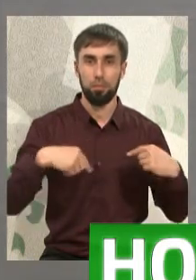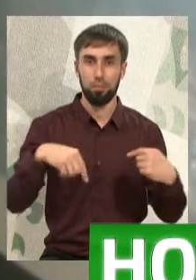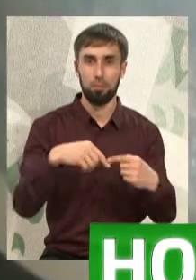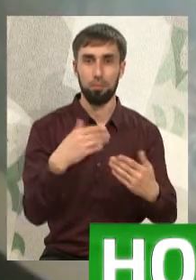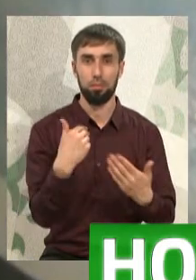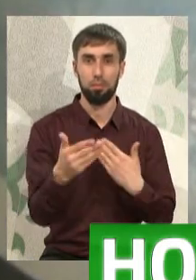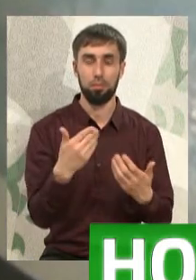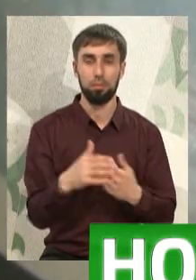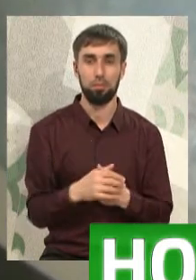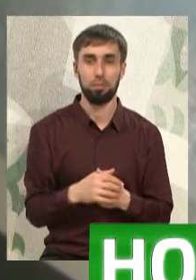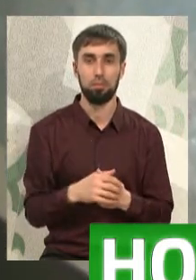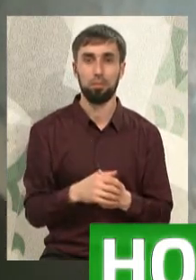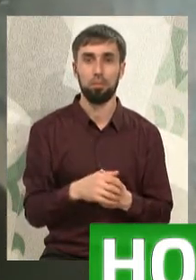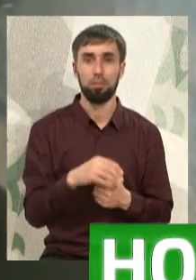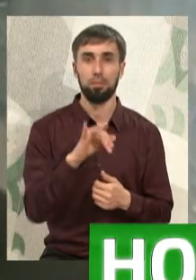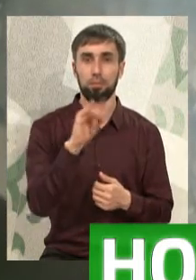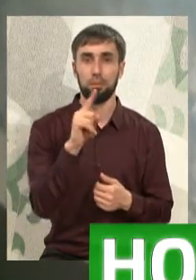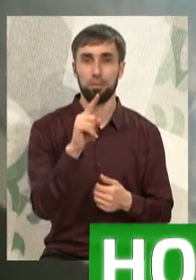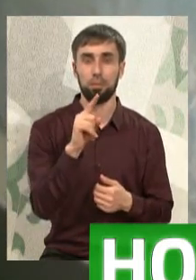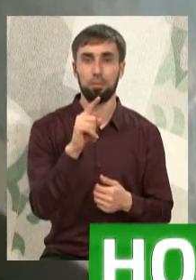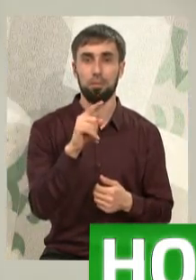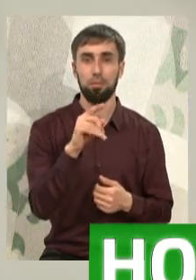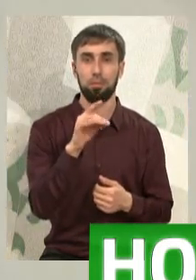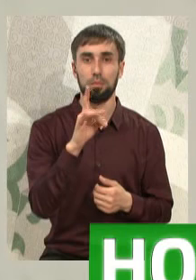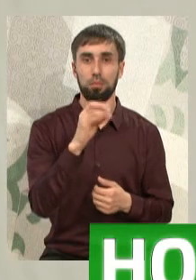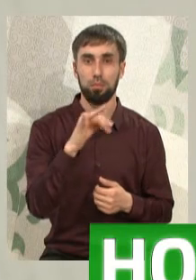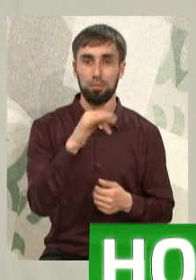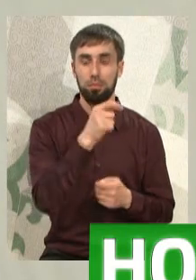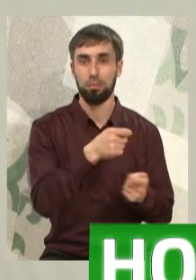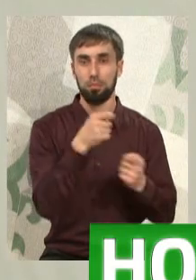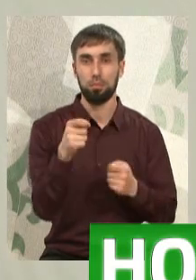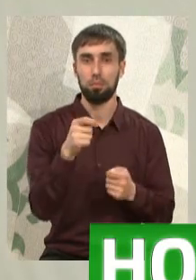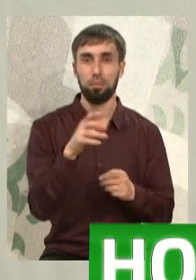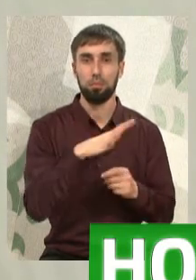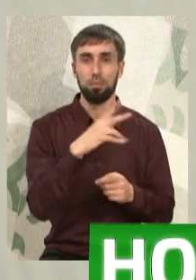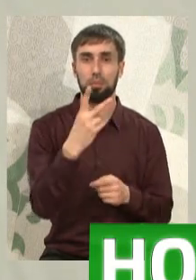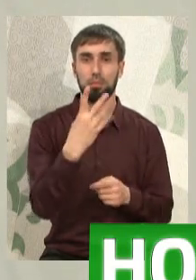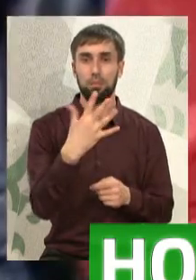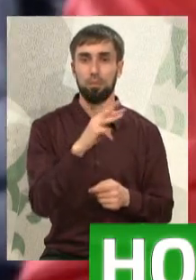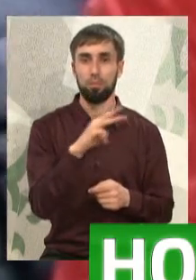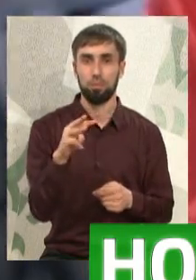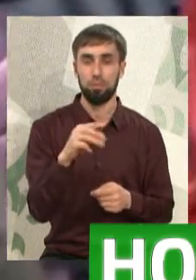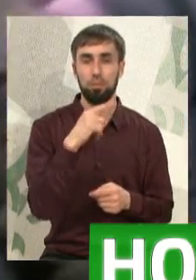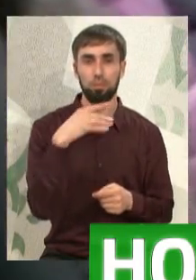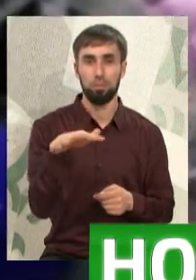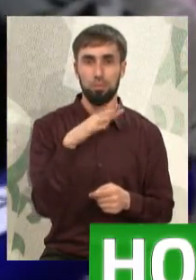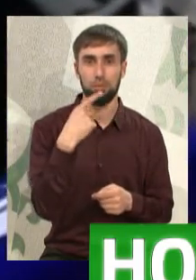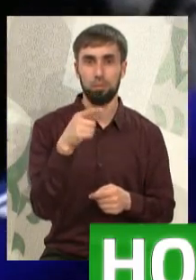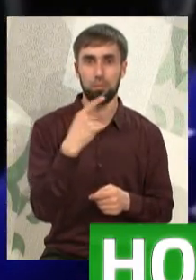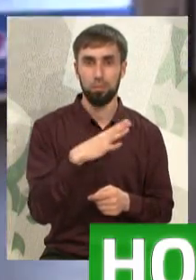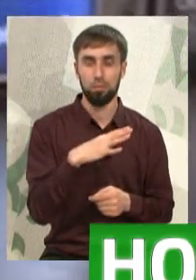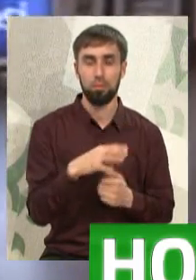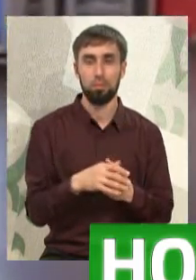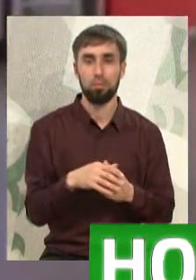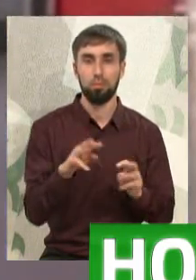друга. В Россию из Китая доставили 25,5 миллионов индивидуальных защитных масок. А российский пример получил Минкомсвязи создать